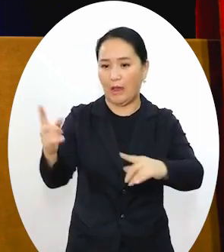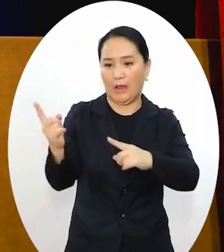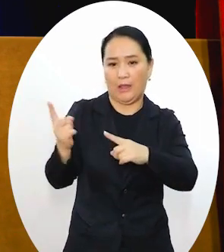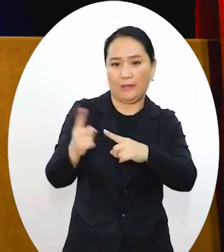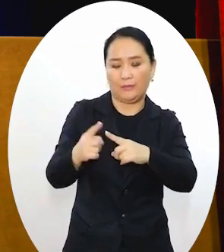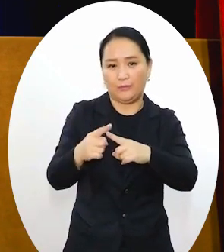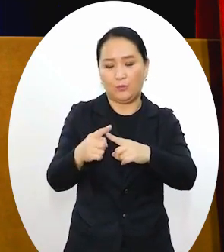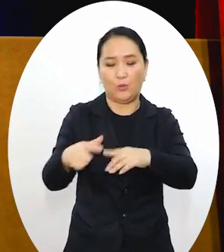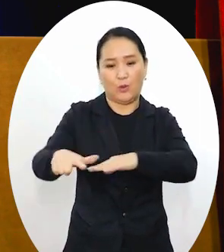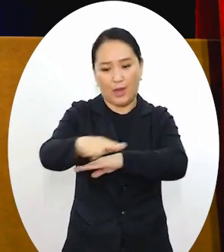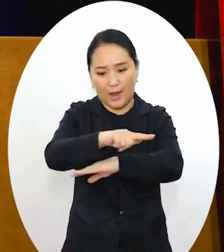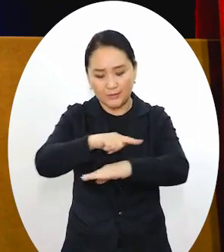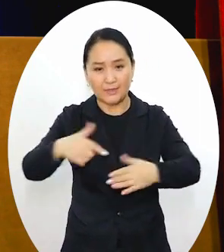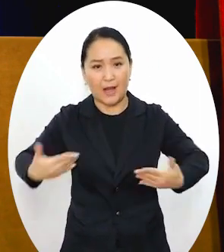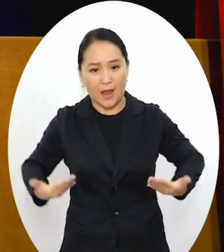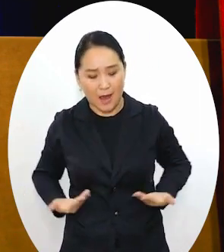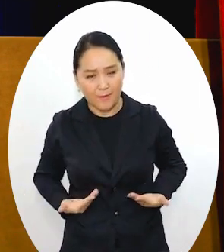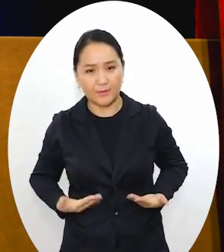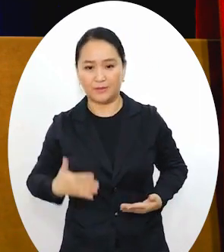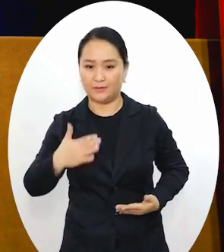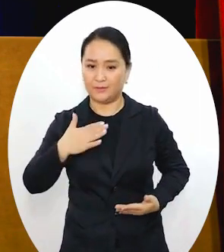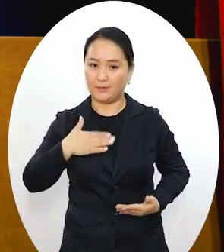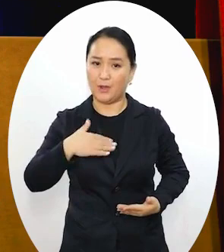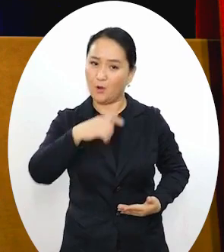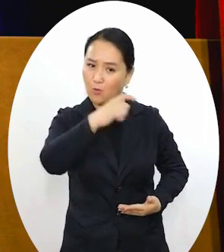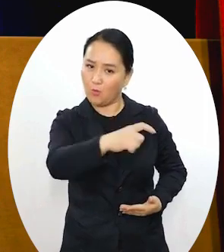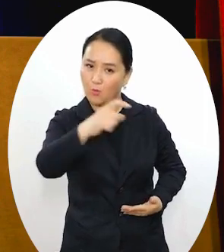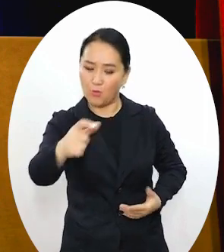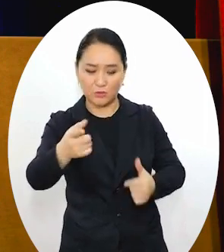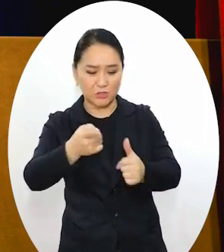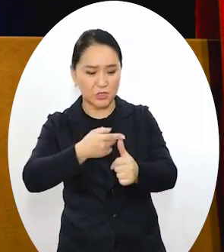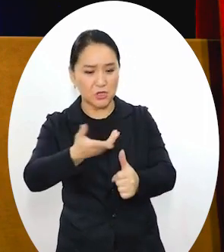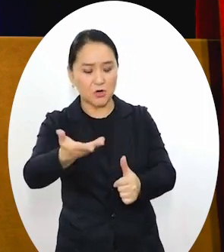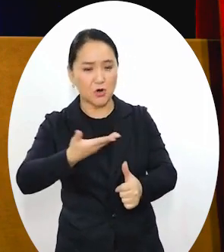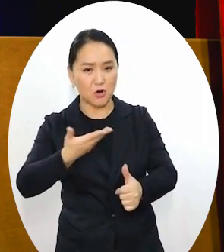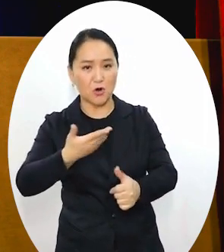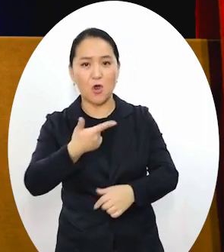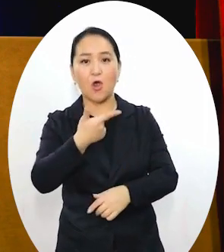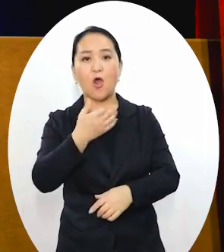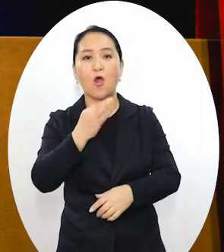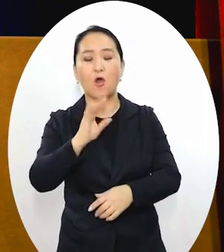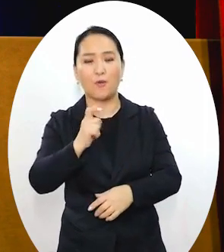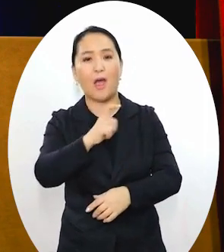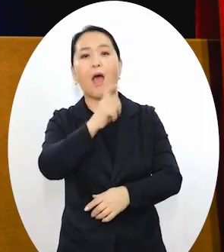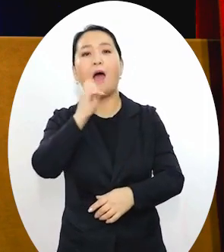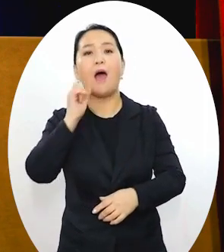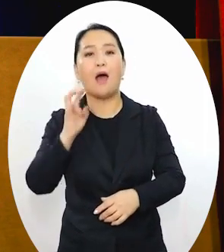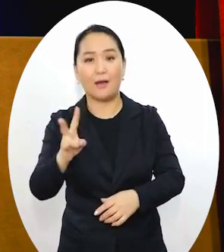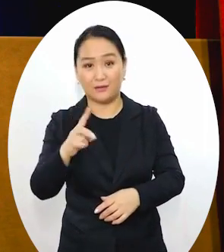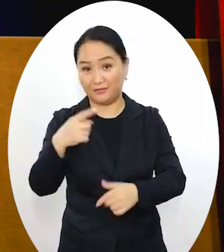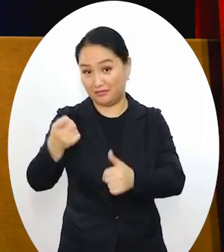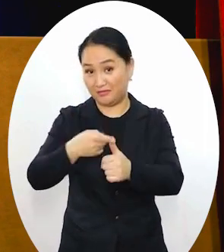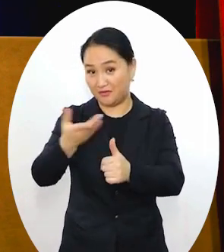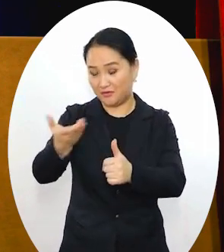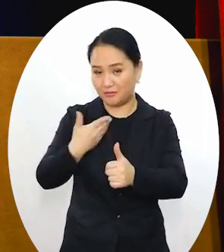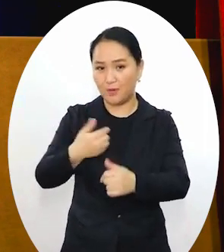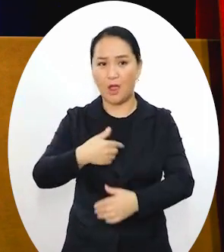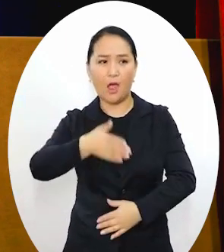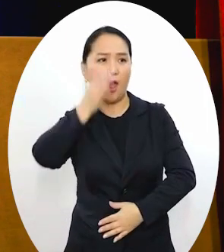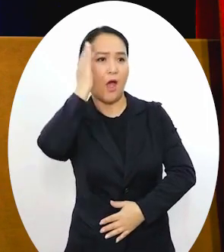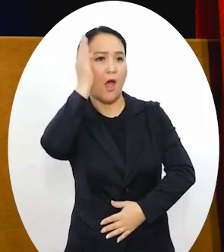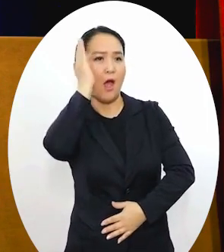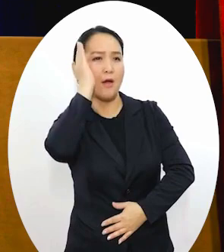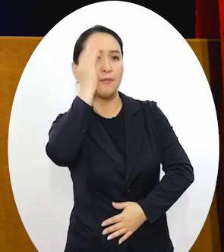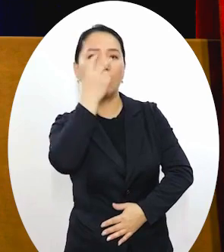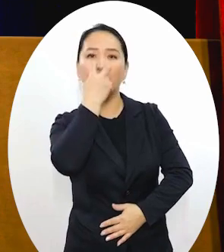болохоор хүмүүс намайг говийн хаанч гэж нэрлдэг. Би их соргог амтэн, алс